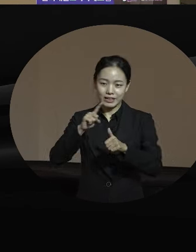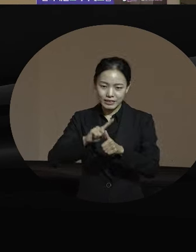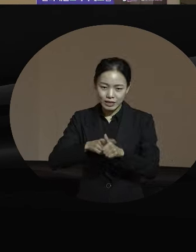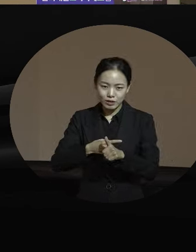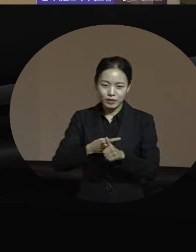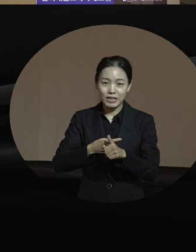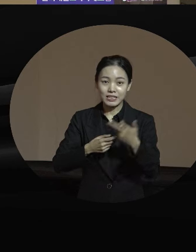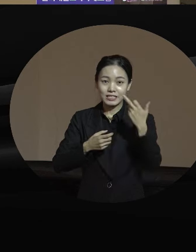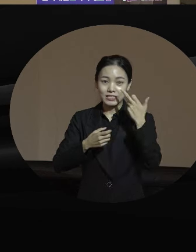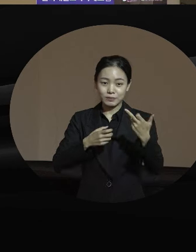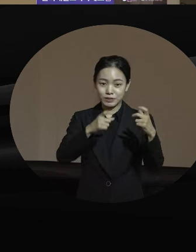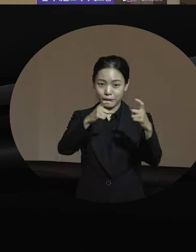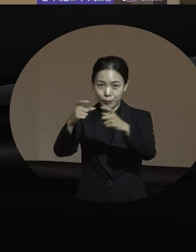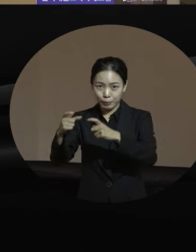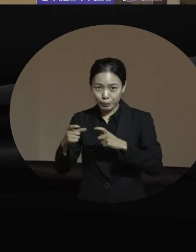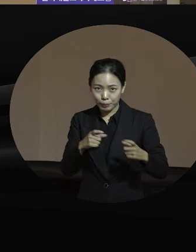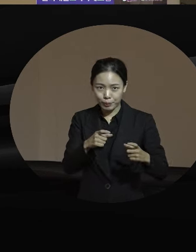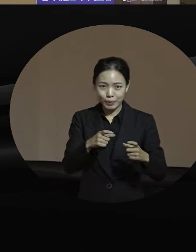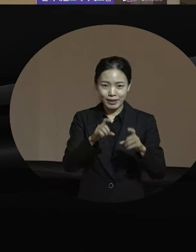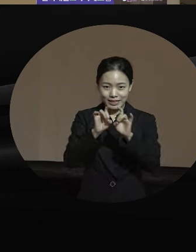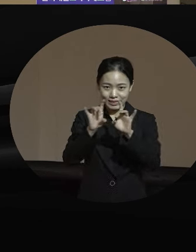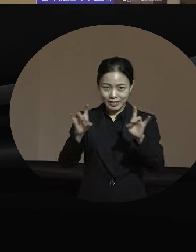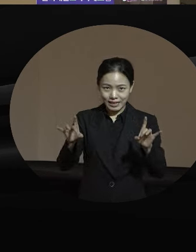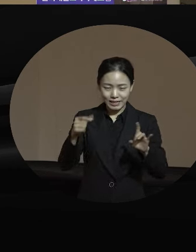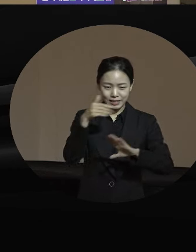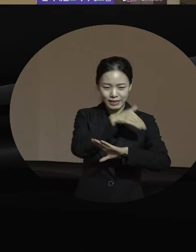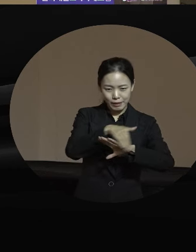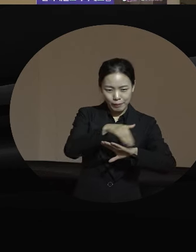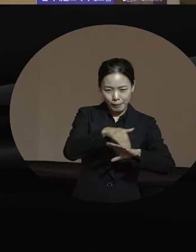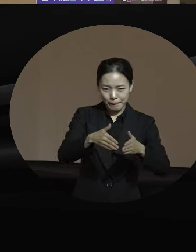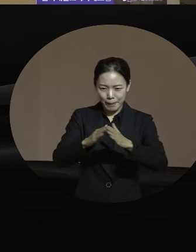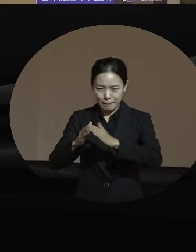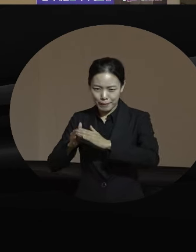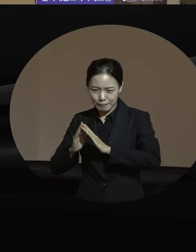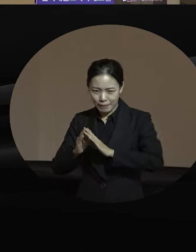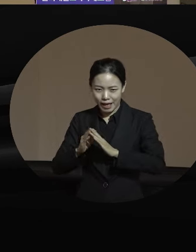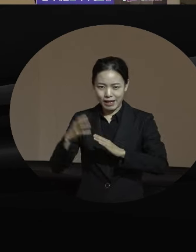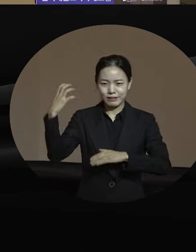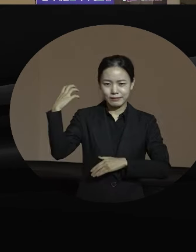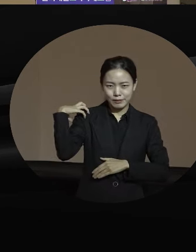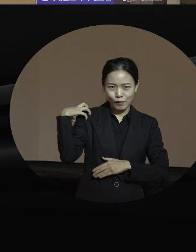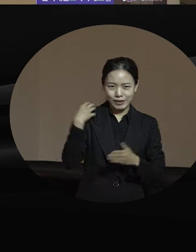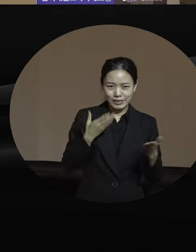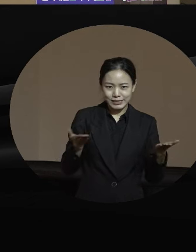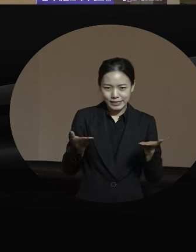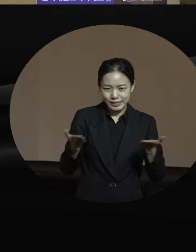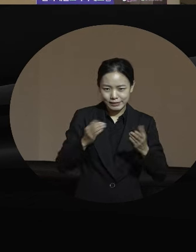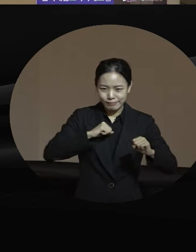수립되면서 중앙과 지역이 포괄적이고 체계적인 역할 분담을 이어오고 있습니다.